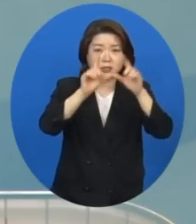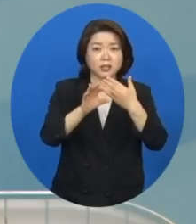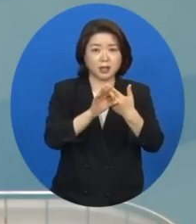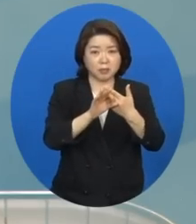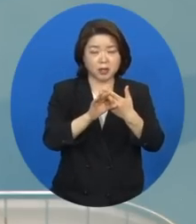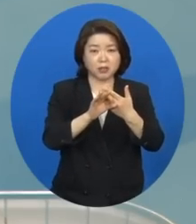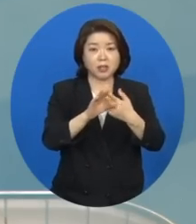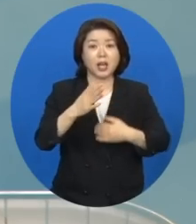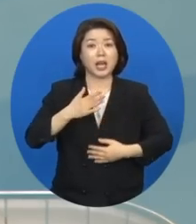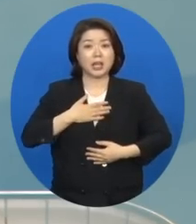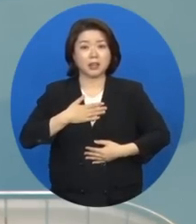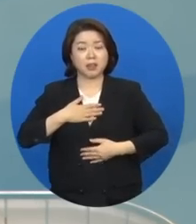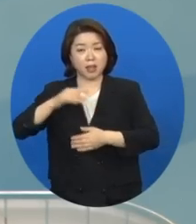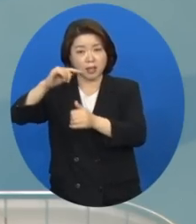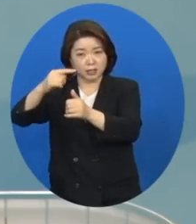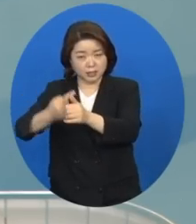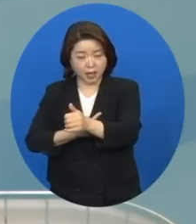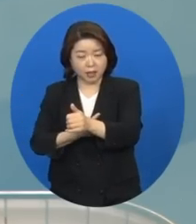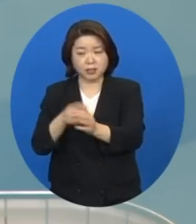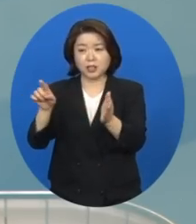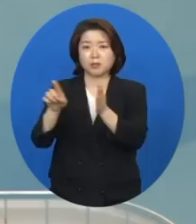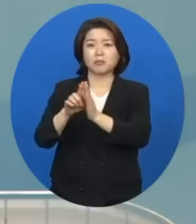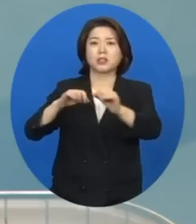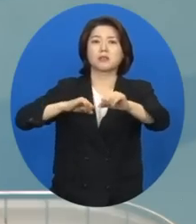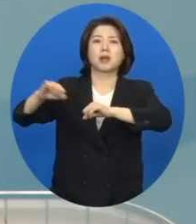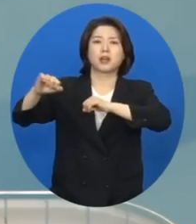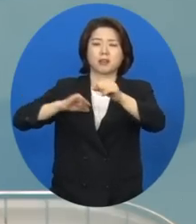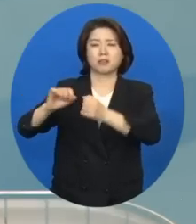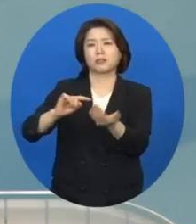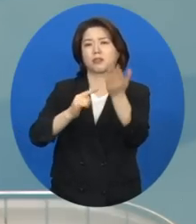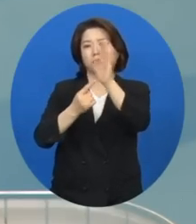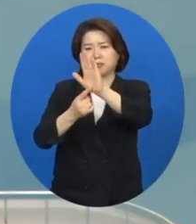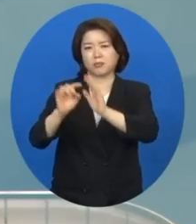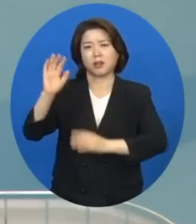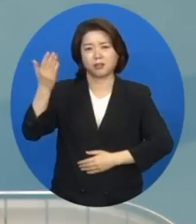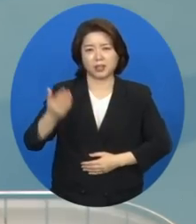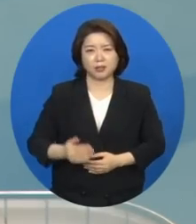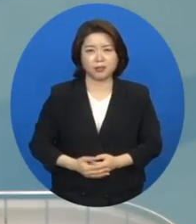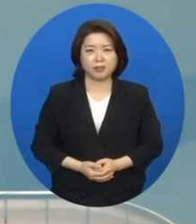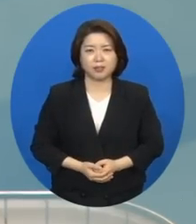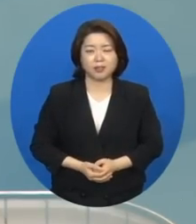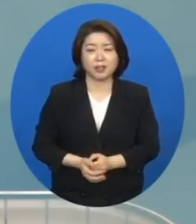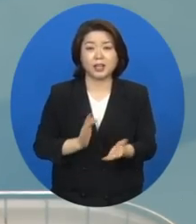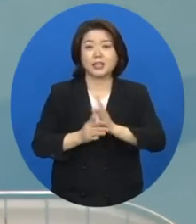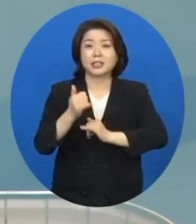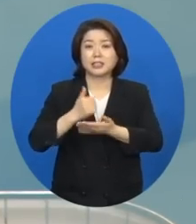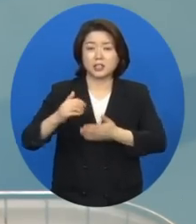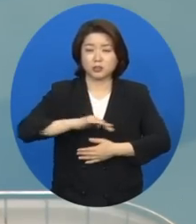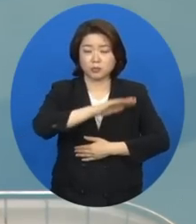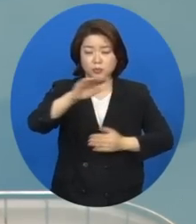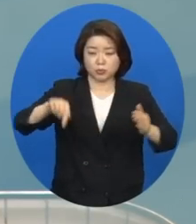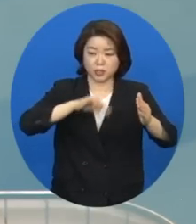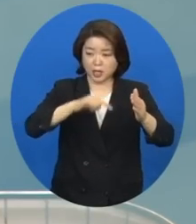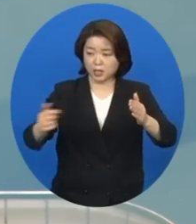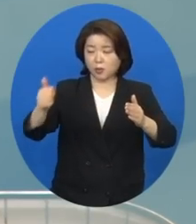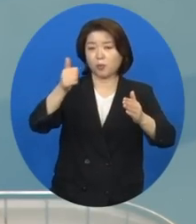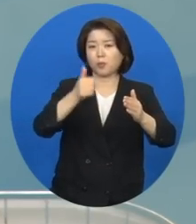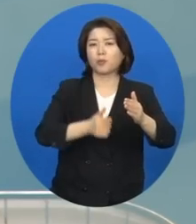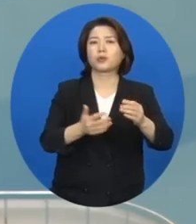반드시 믿음의 역사가 일어납니다. 예수님이 우리 안에 계시기